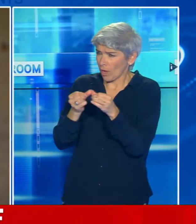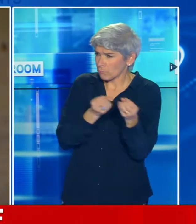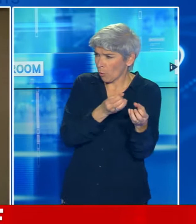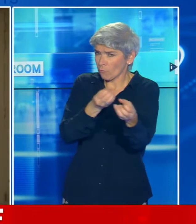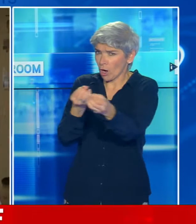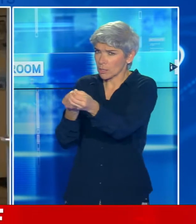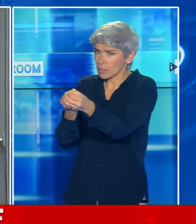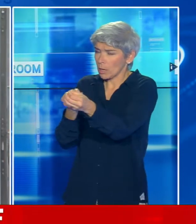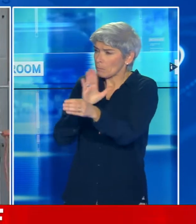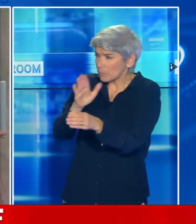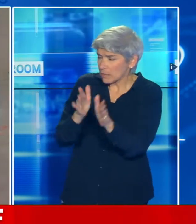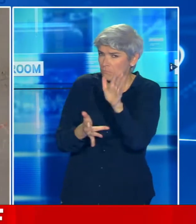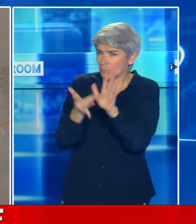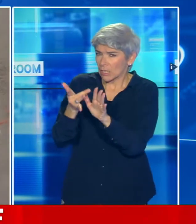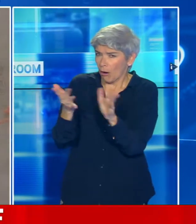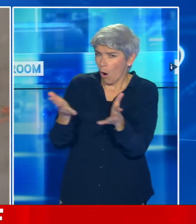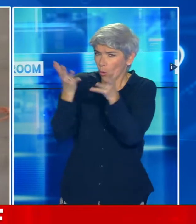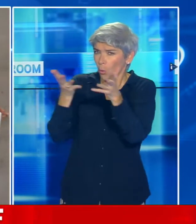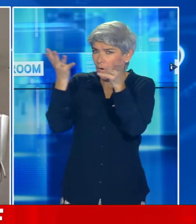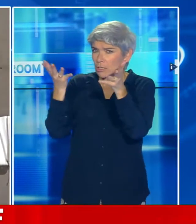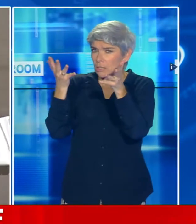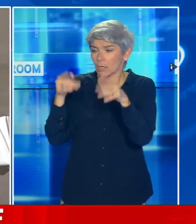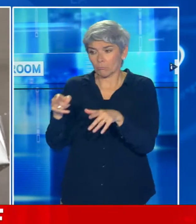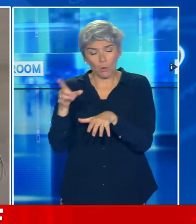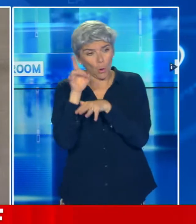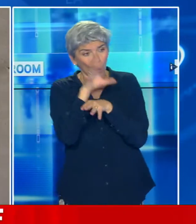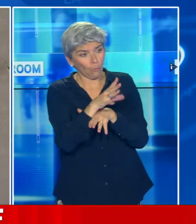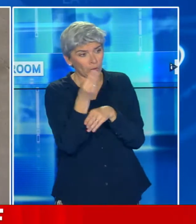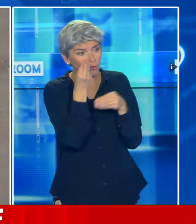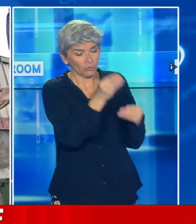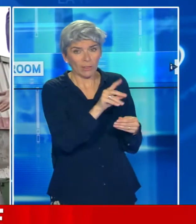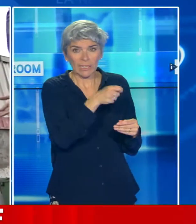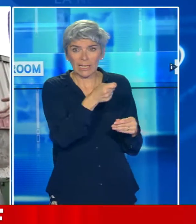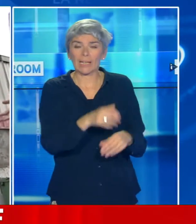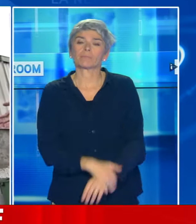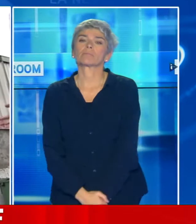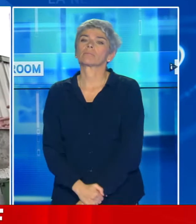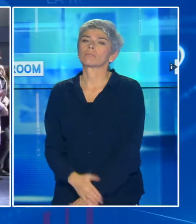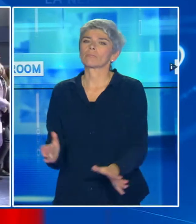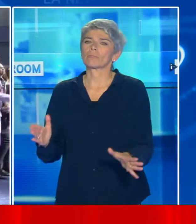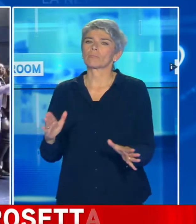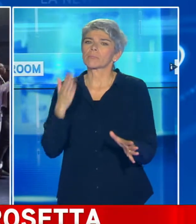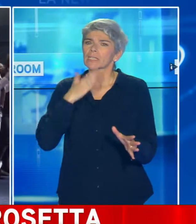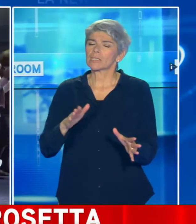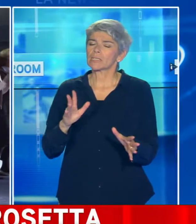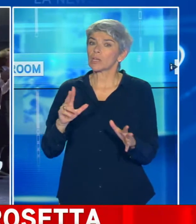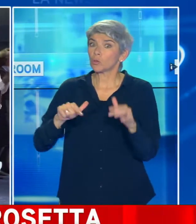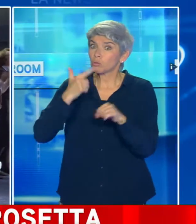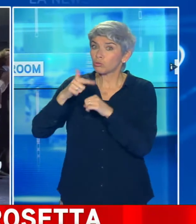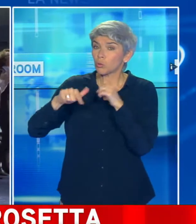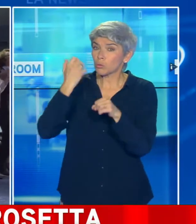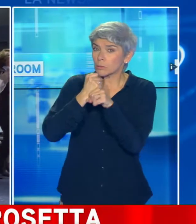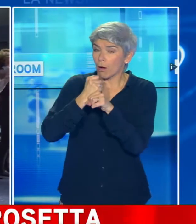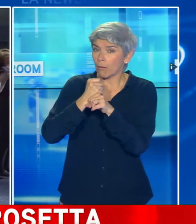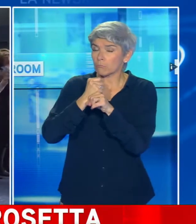propagande pro-migrants et le Secours populaire de son côté refuse de rendre les clés. La fin d'une odyssée de 12 ans, la sonde